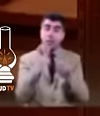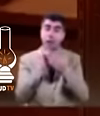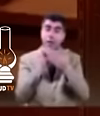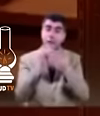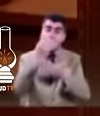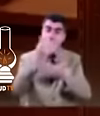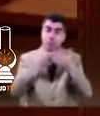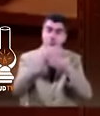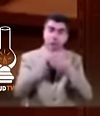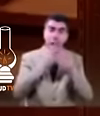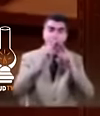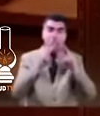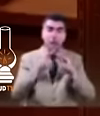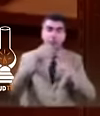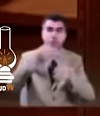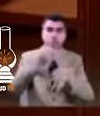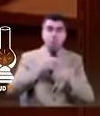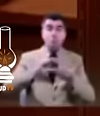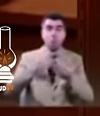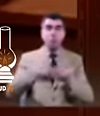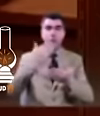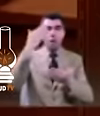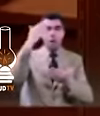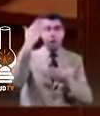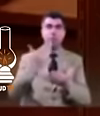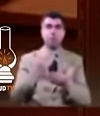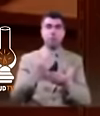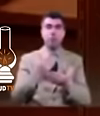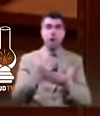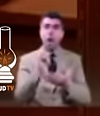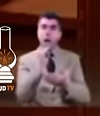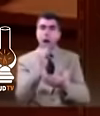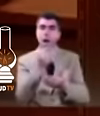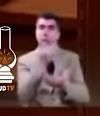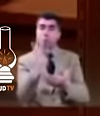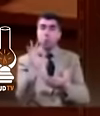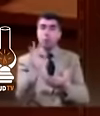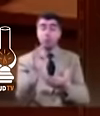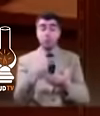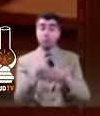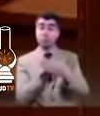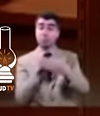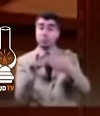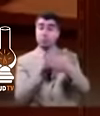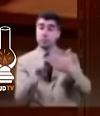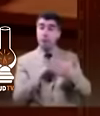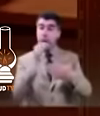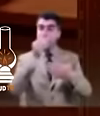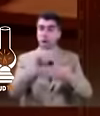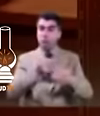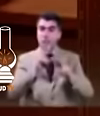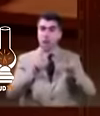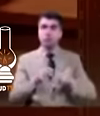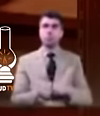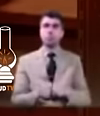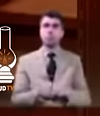والحرف مشكلة الألف مشكلة والواو مشكلة وبالعربية وبالفرنسية هادشي، ولكن مع ذلك خصنا نزيدوا نبذلوا مجهود